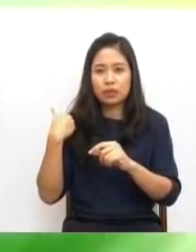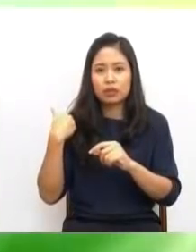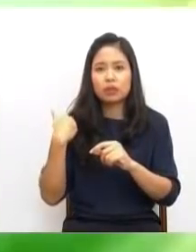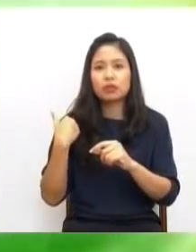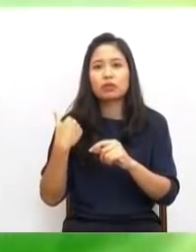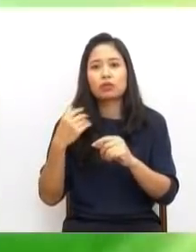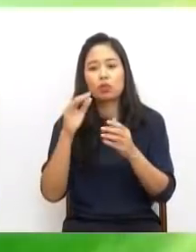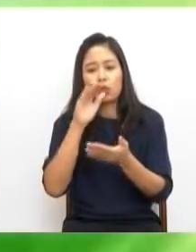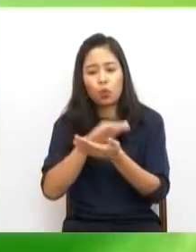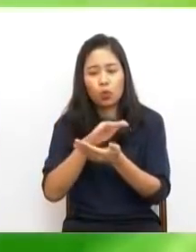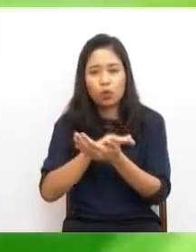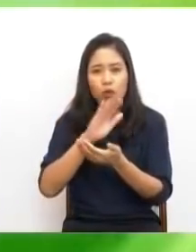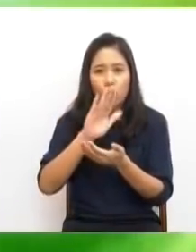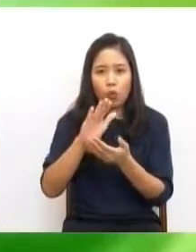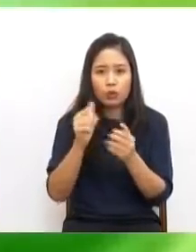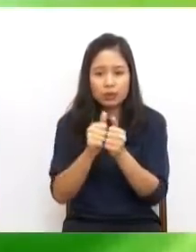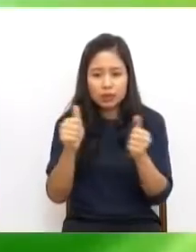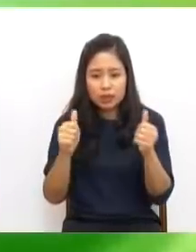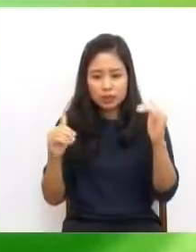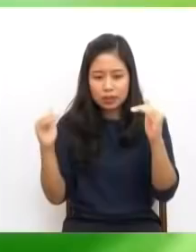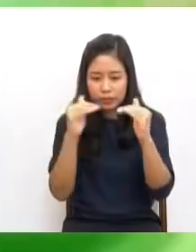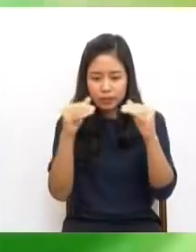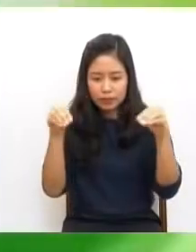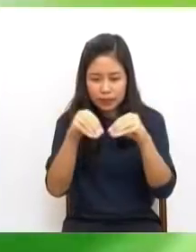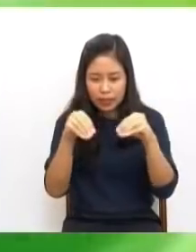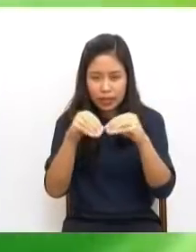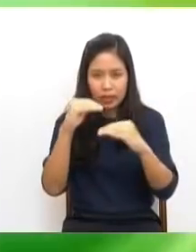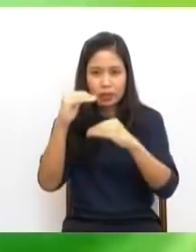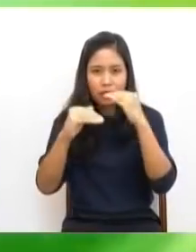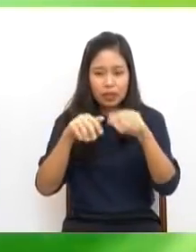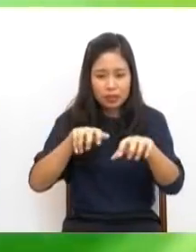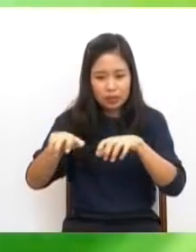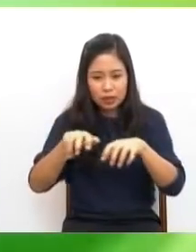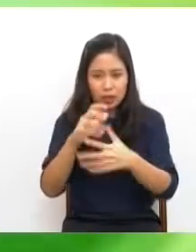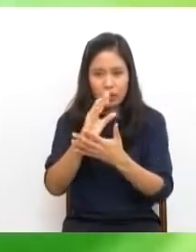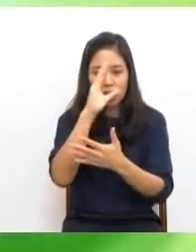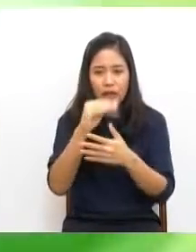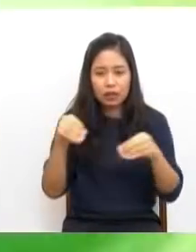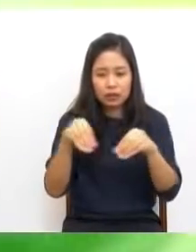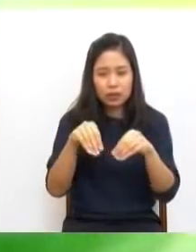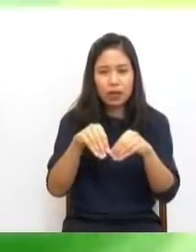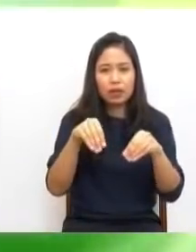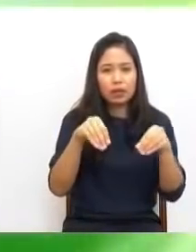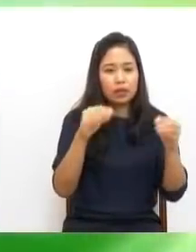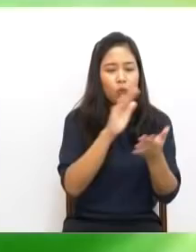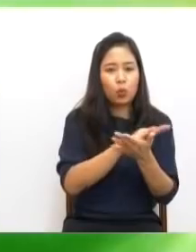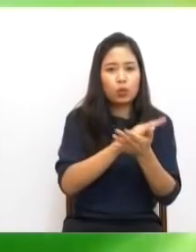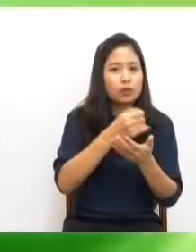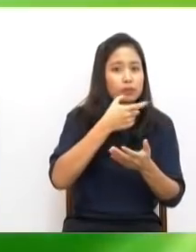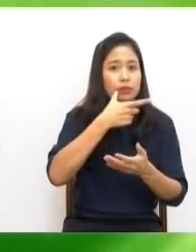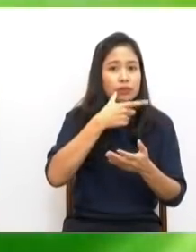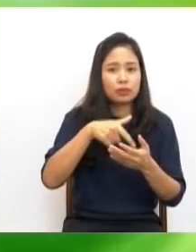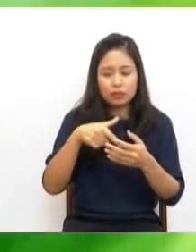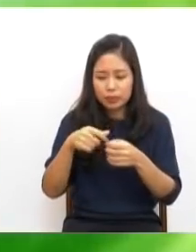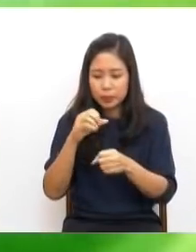ำบลต่อ1โรงเรียนที่มีความใกล้เคียงกันก็จะจึงเกิดนโยบายที่ว่าโรงเรียนคุณภาพประจำตำบลที่ว่าเ